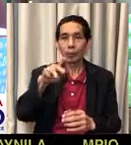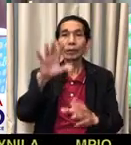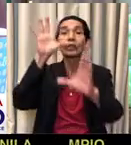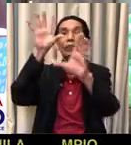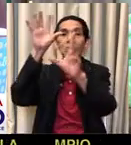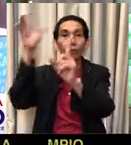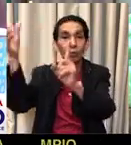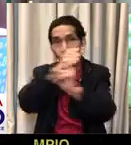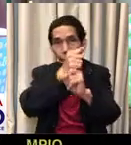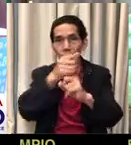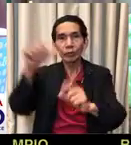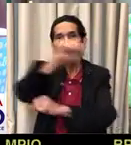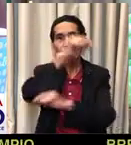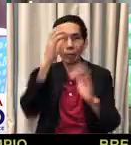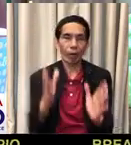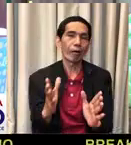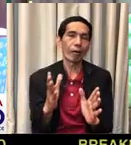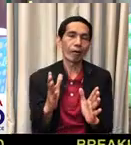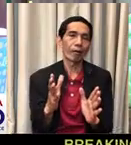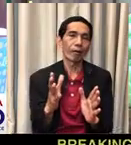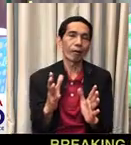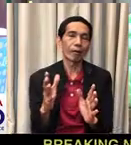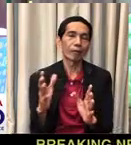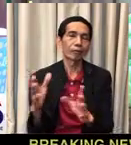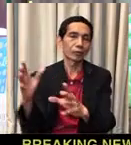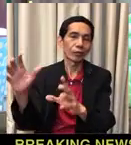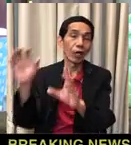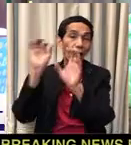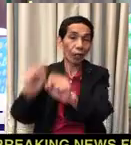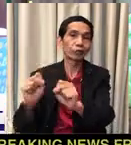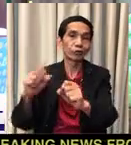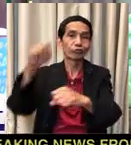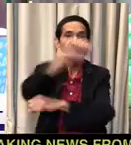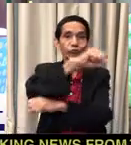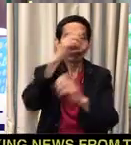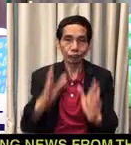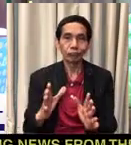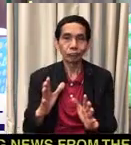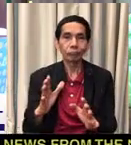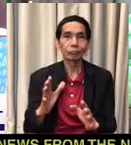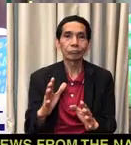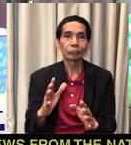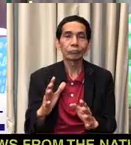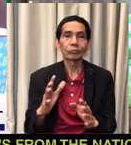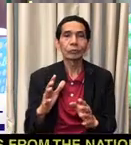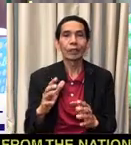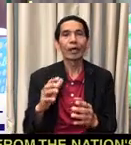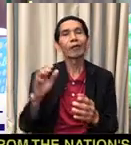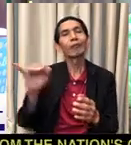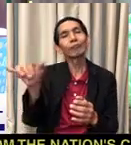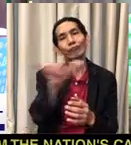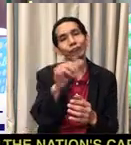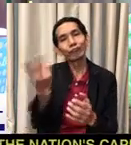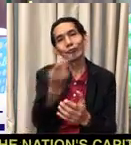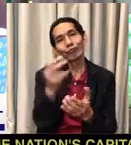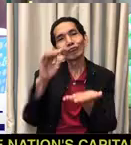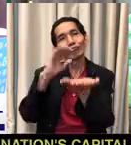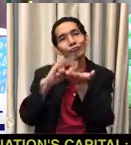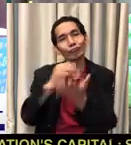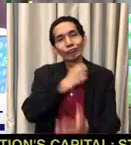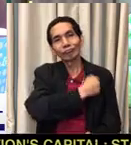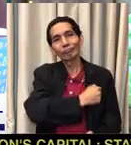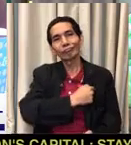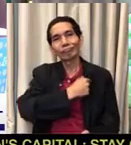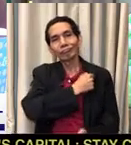Nahuli yung driver. O, nahuli. Eh, kaya lang, nagkapwa-tawad na naman sila.